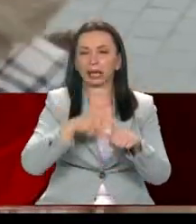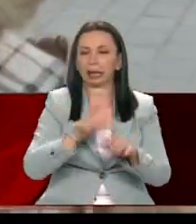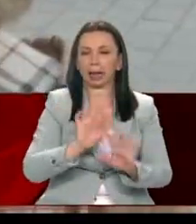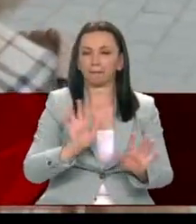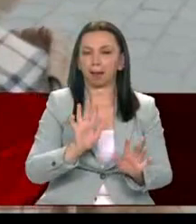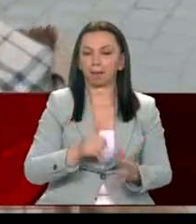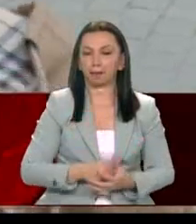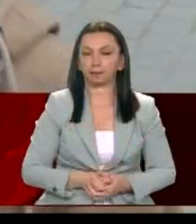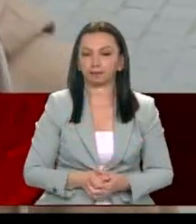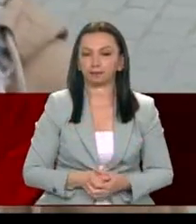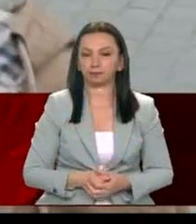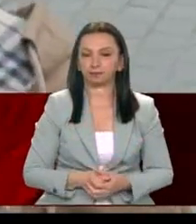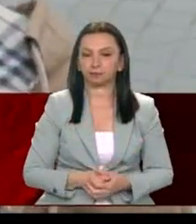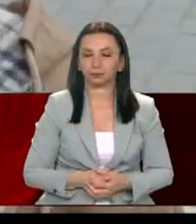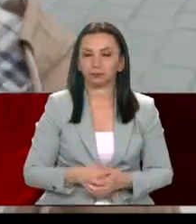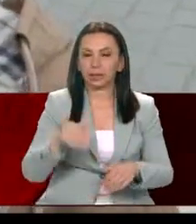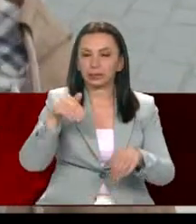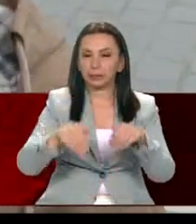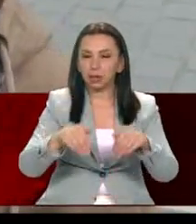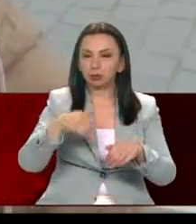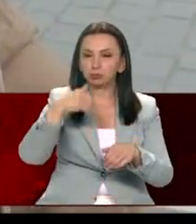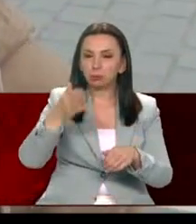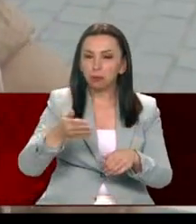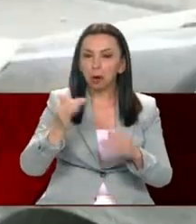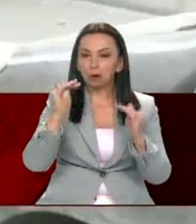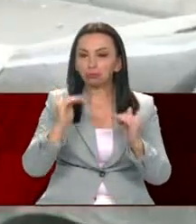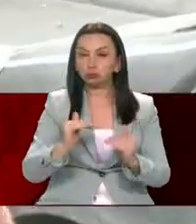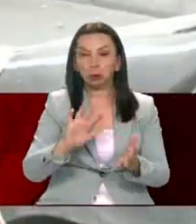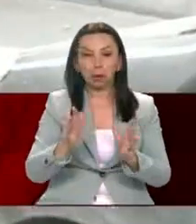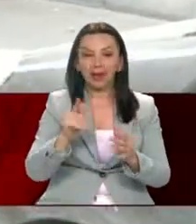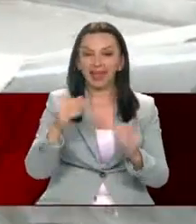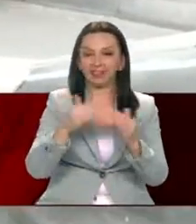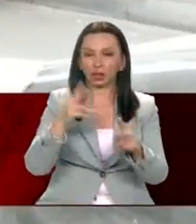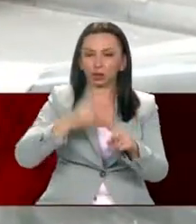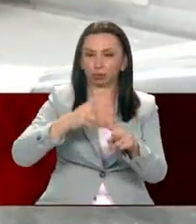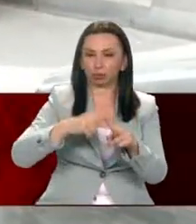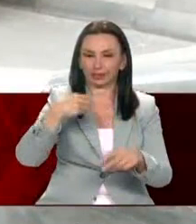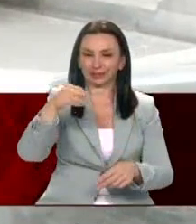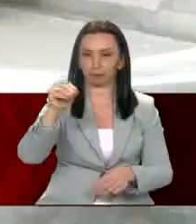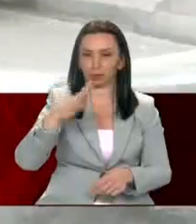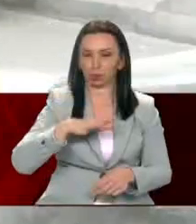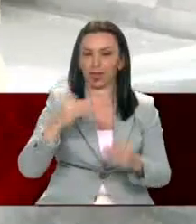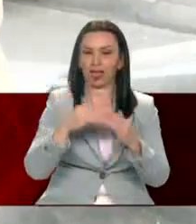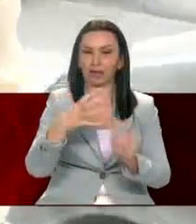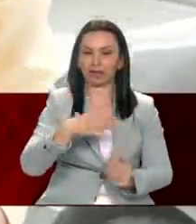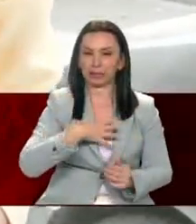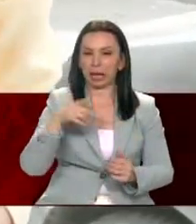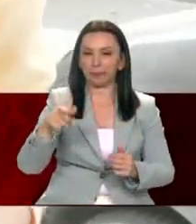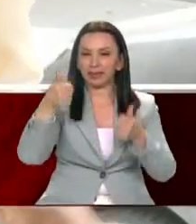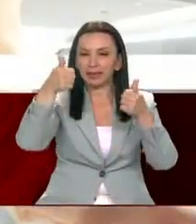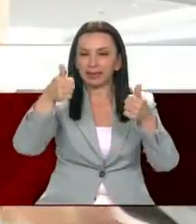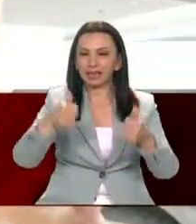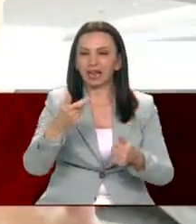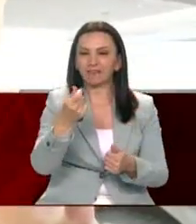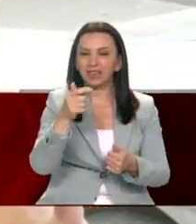biraz dursunlar bakalım, belki seçimlerden sonra düşebilir de. Evini bir an önce satmak isteyen ev sahipleri ilandaki